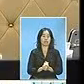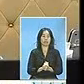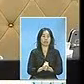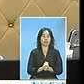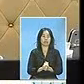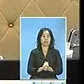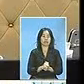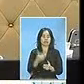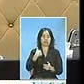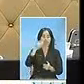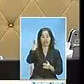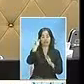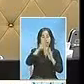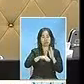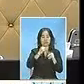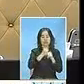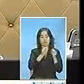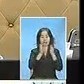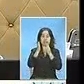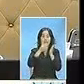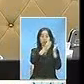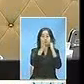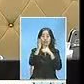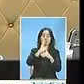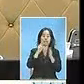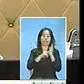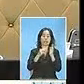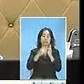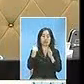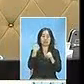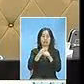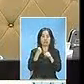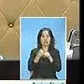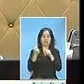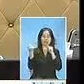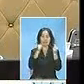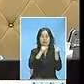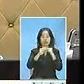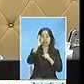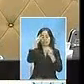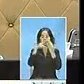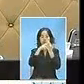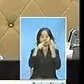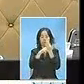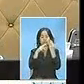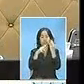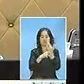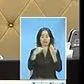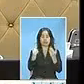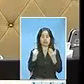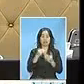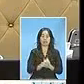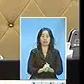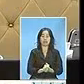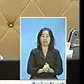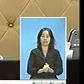ใช่เวลาอภิปรายอย่าตวัดไปเกี่ยวเนื่องท่านทำให้เกิดการทักท้วงกันนะครับ